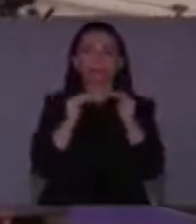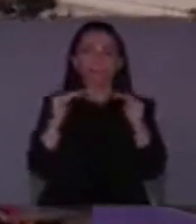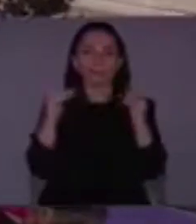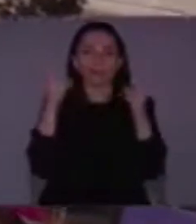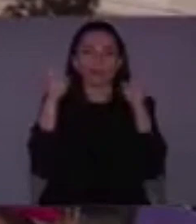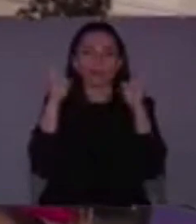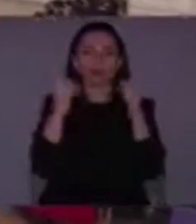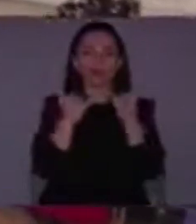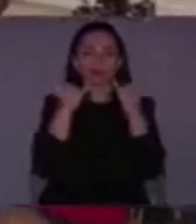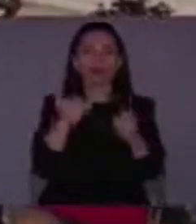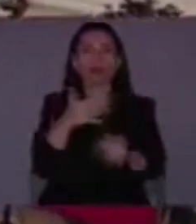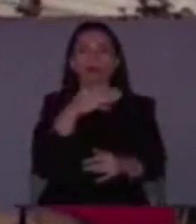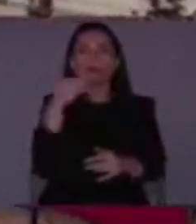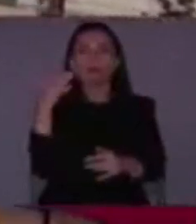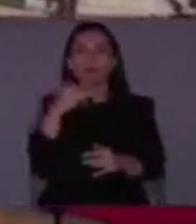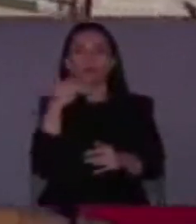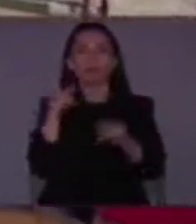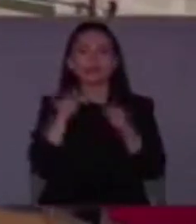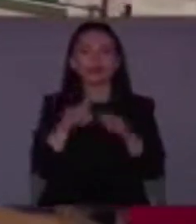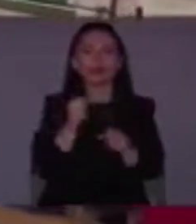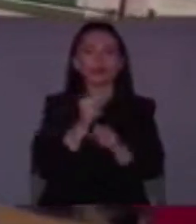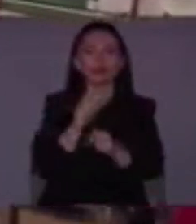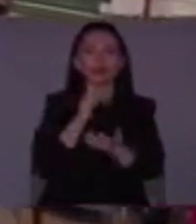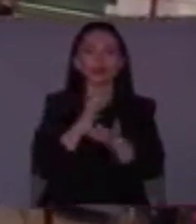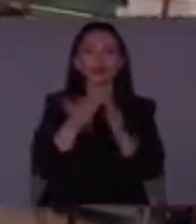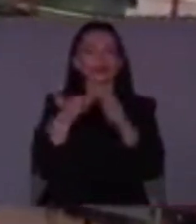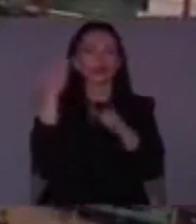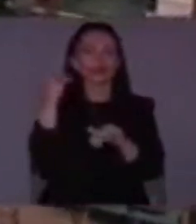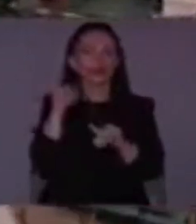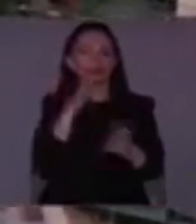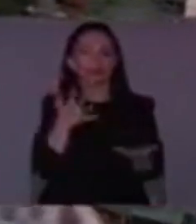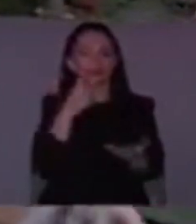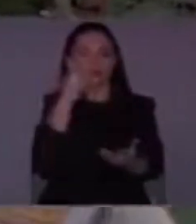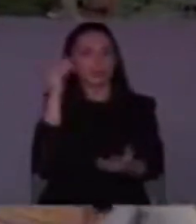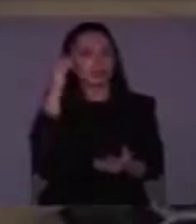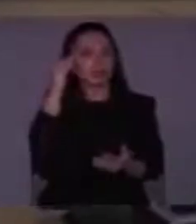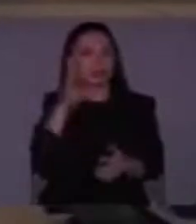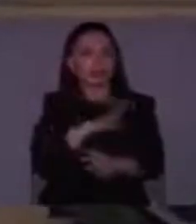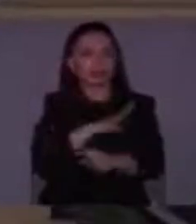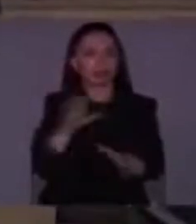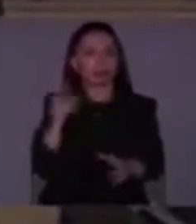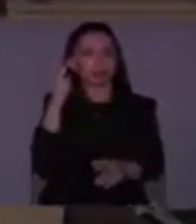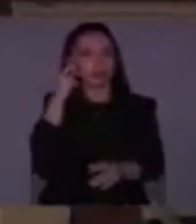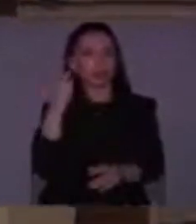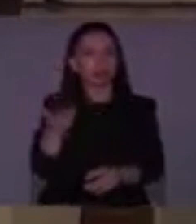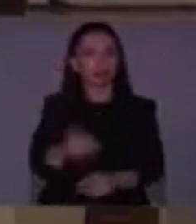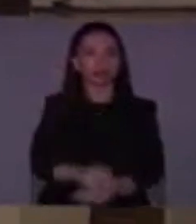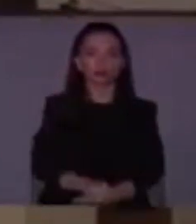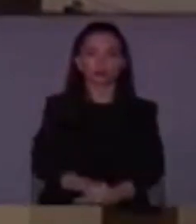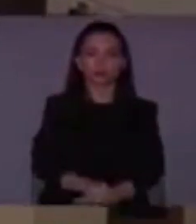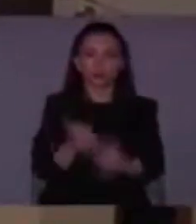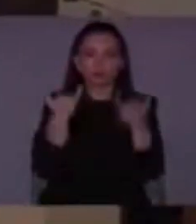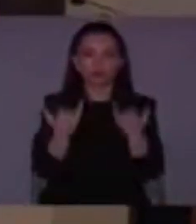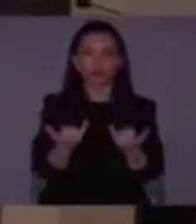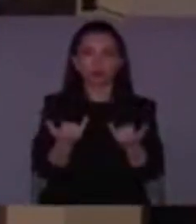და გავაკეთეთ ბევრი ისეთი საქმე, რაც თავიდან თითქოს წარმოუდგენელიც კი გვეგონა.